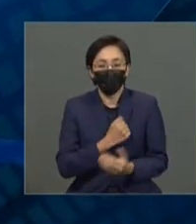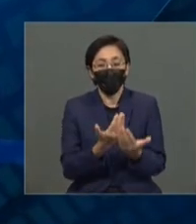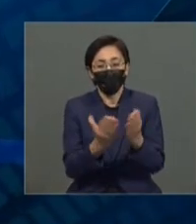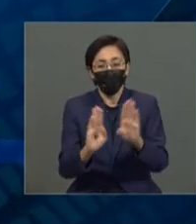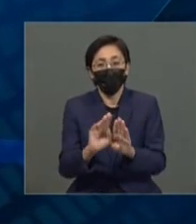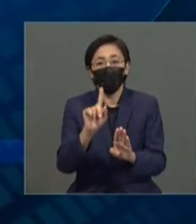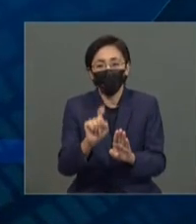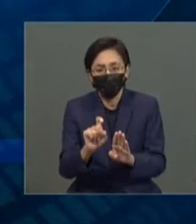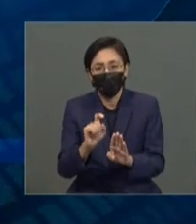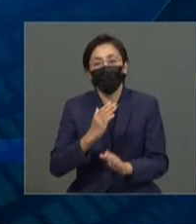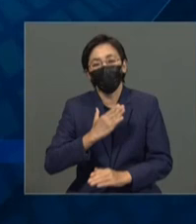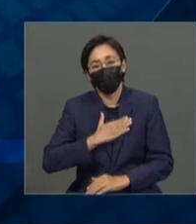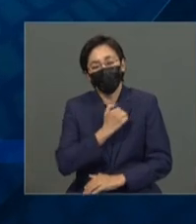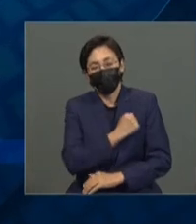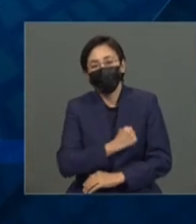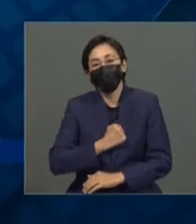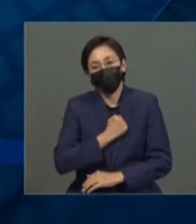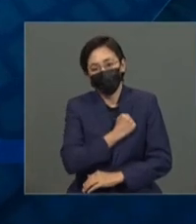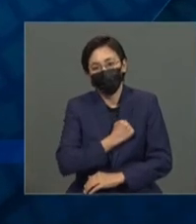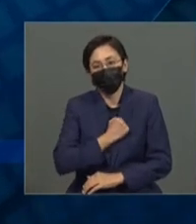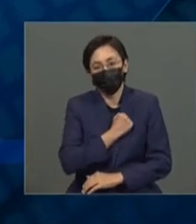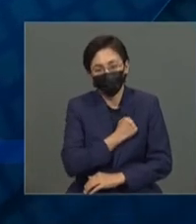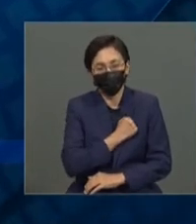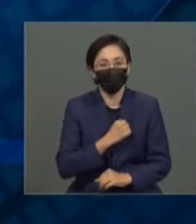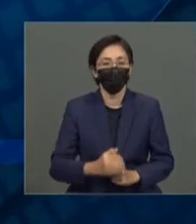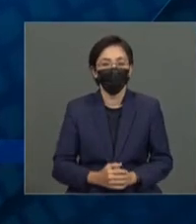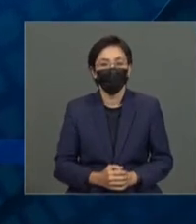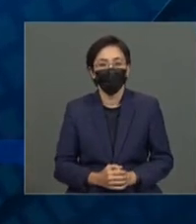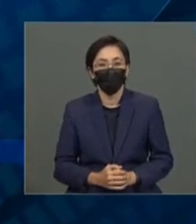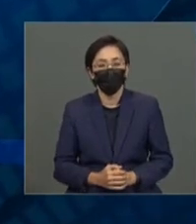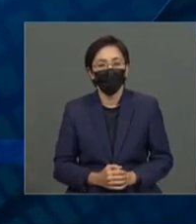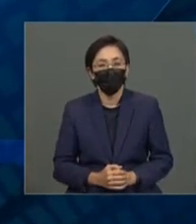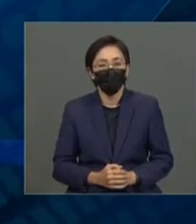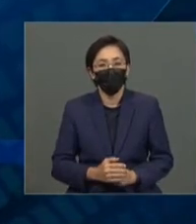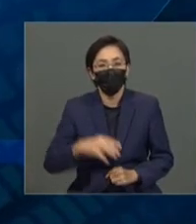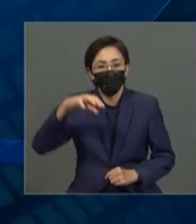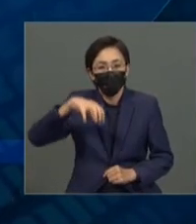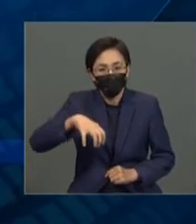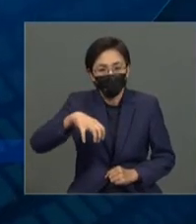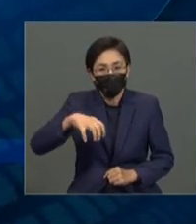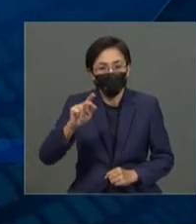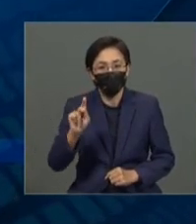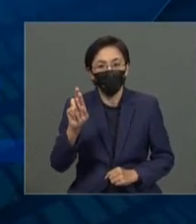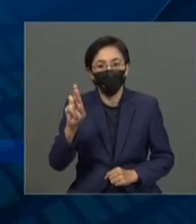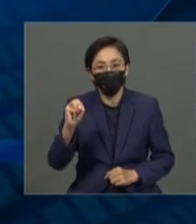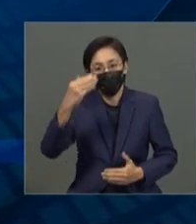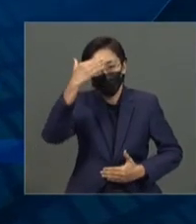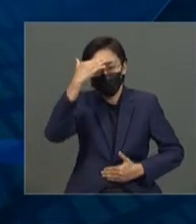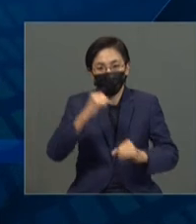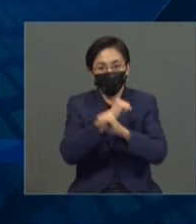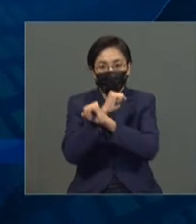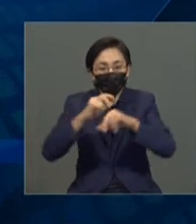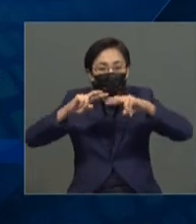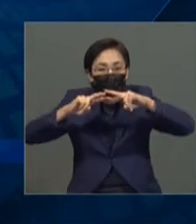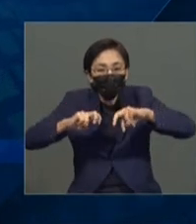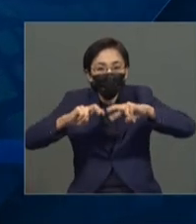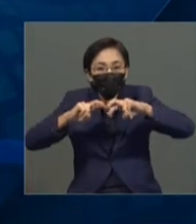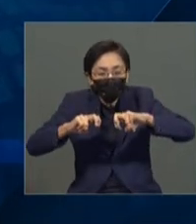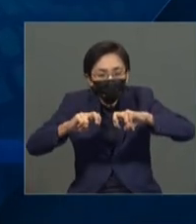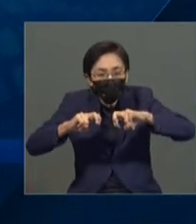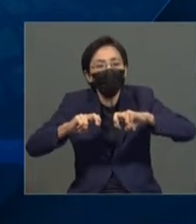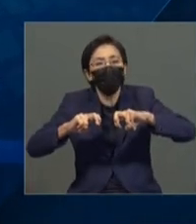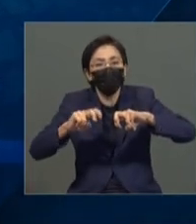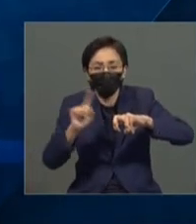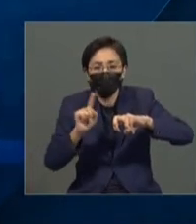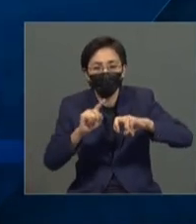ครอบครัวผู้เสียชีวิตทั้งสิ้นด้วยนะคะในการวิเคราะห์ของกรมควบคุมโรคนะคะมีประเด็นที่น่าสนใจ